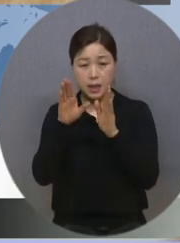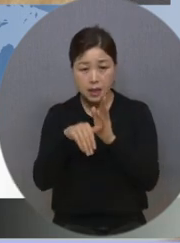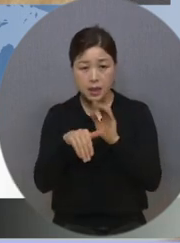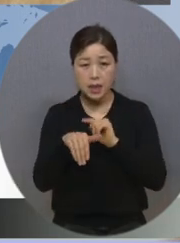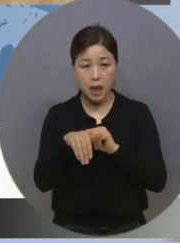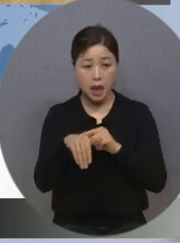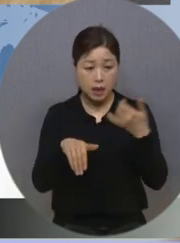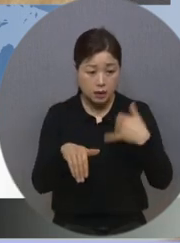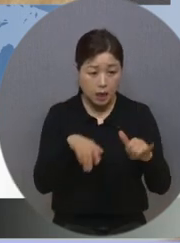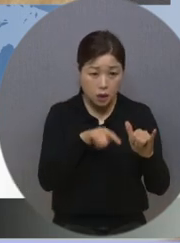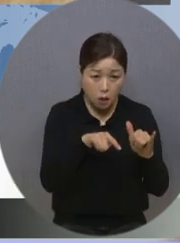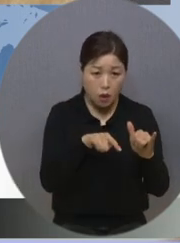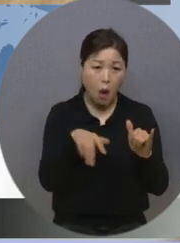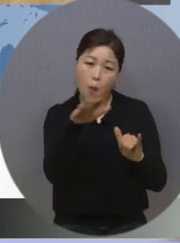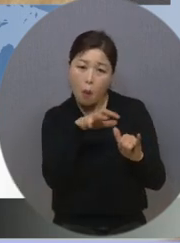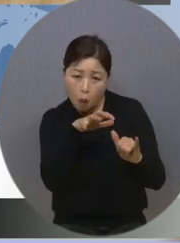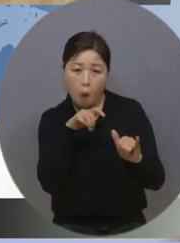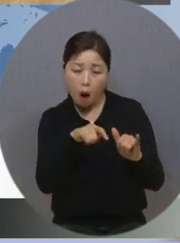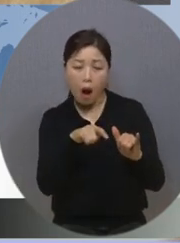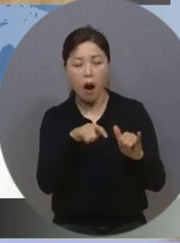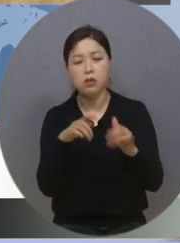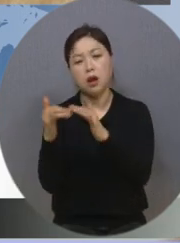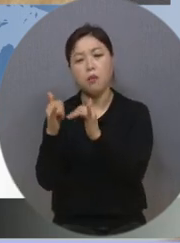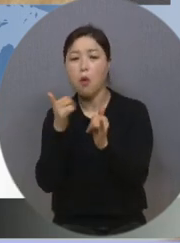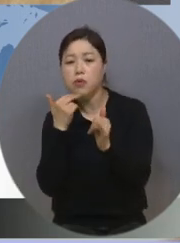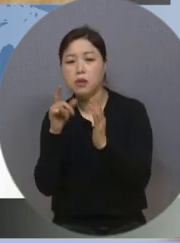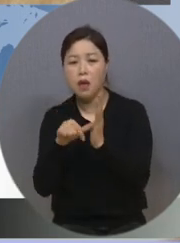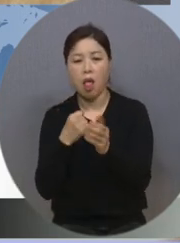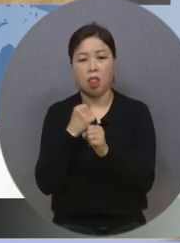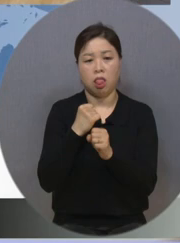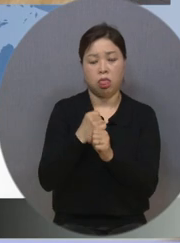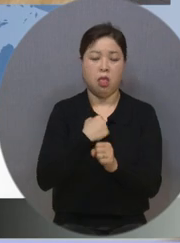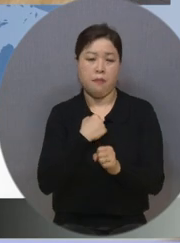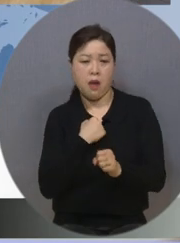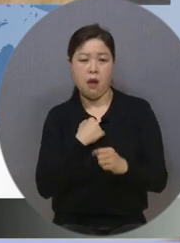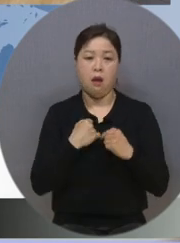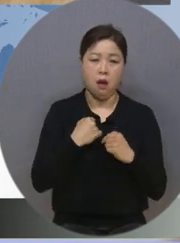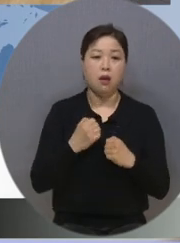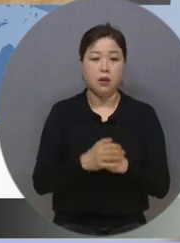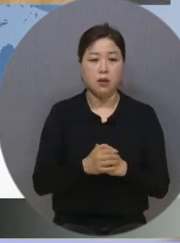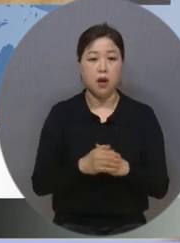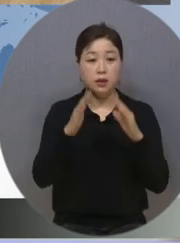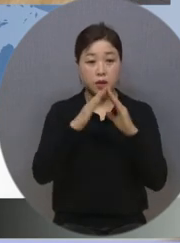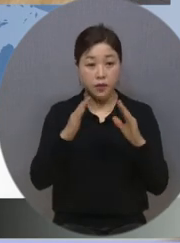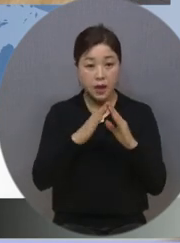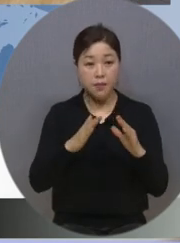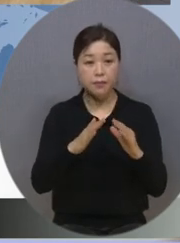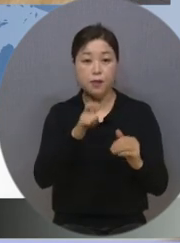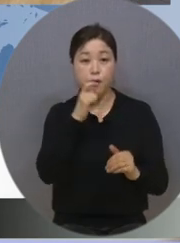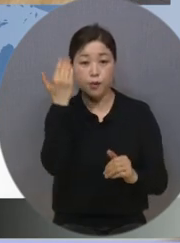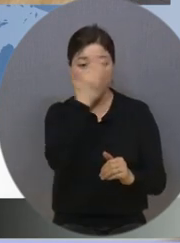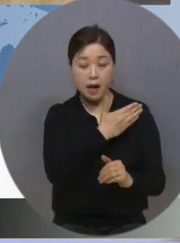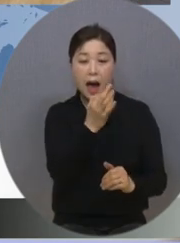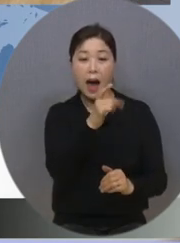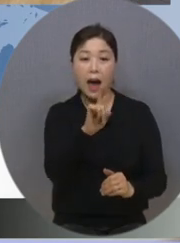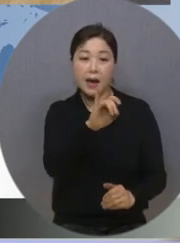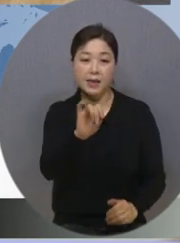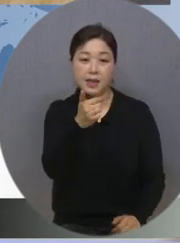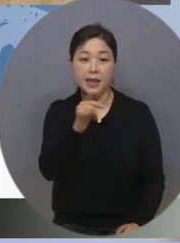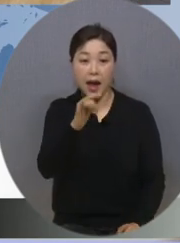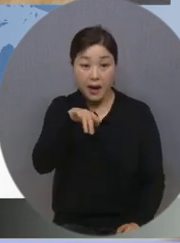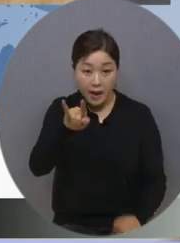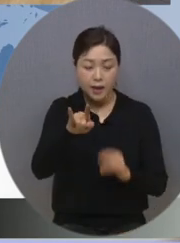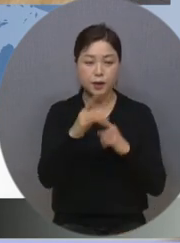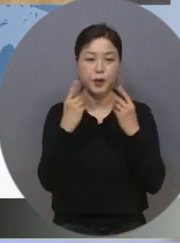다른 보호자가 없는 경우엔 참 막막한데요. 전남 여수시 아이나래 행복센터에서는 주말에도 아이 돌봄